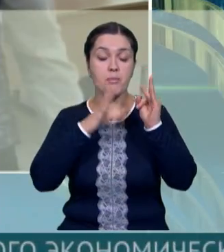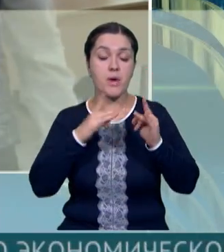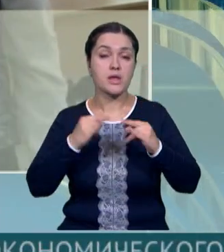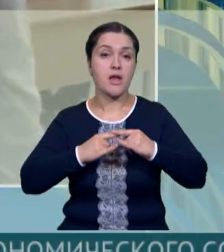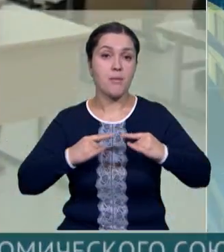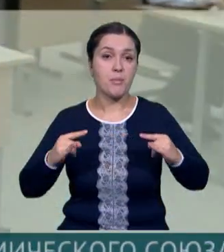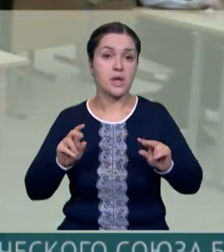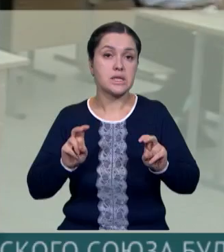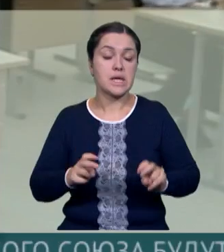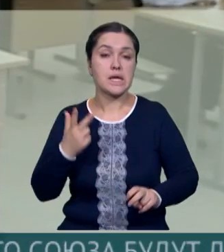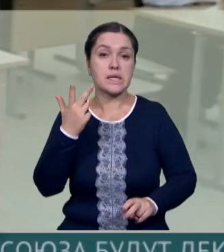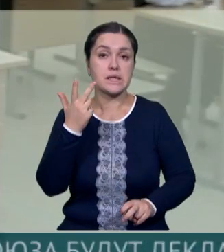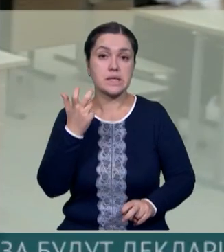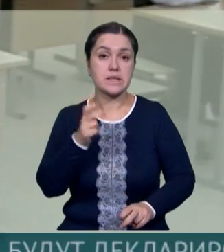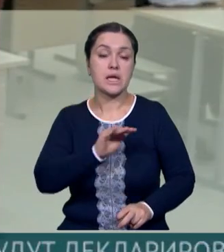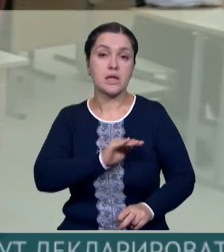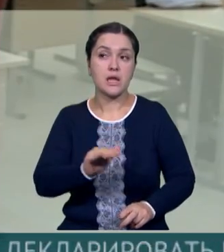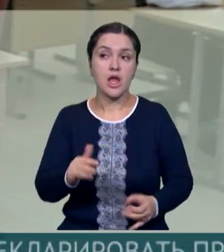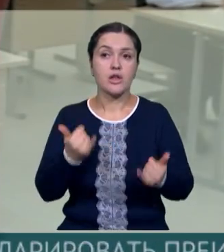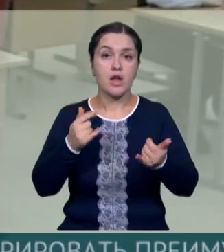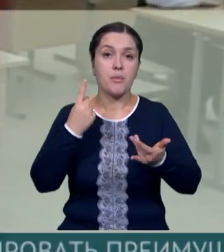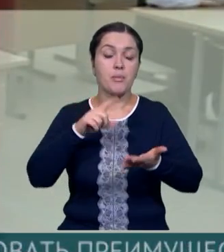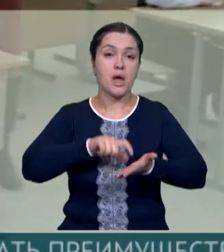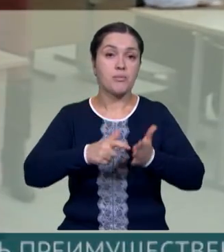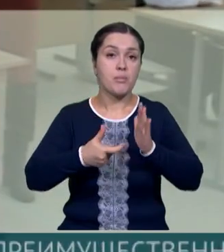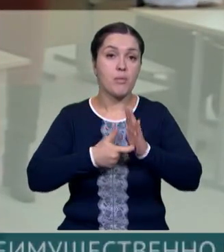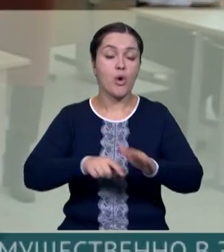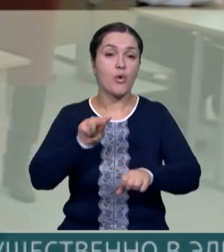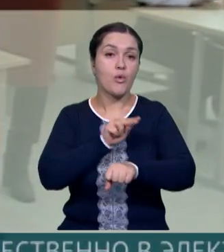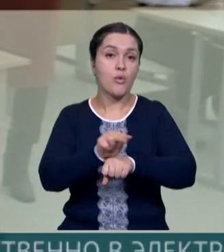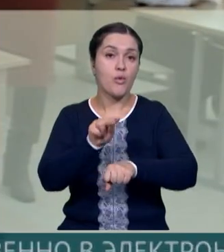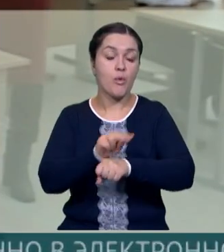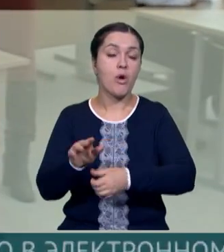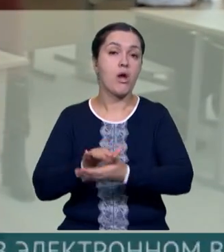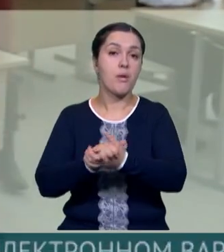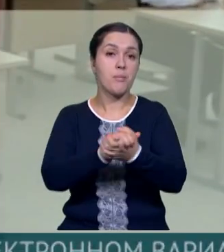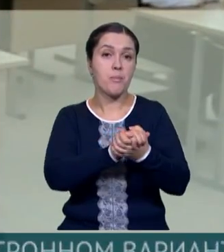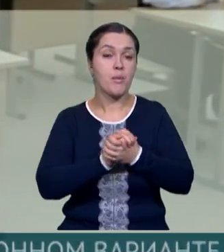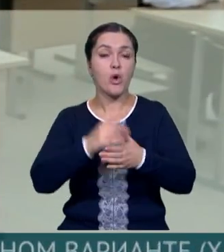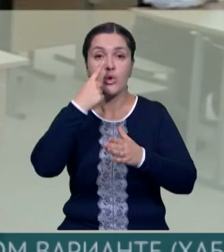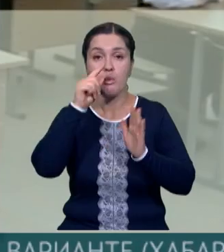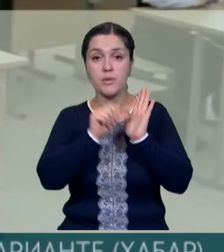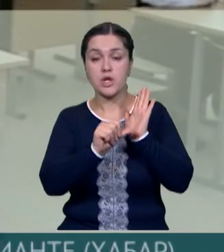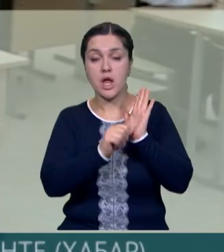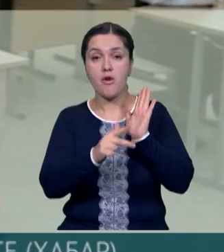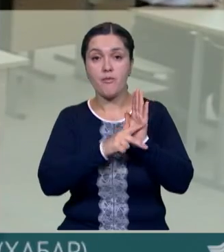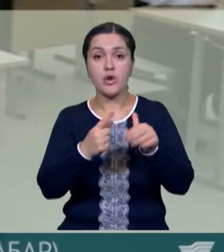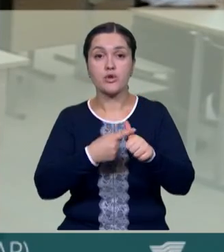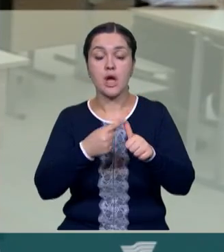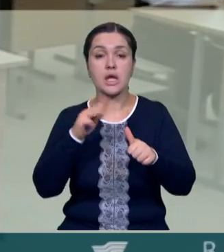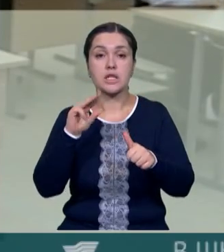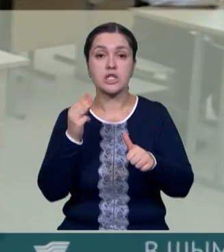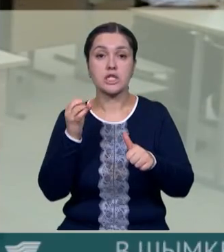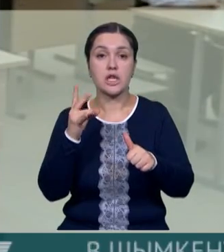сели 300 учеников. Сейчас в первом классе идет урок мира. Новую школу номер 68 имени Жумабека Ташенова в